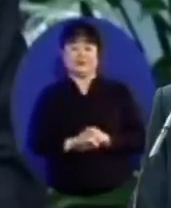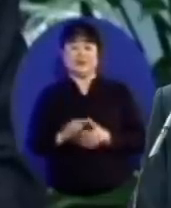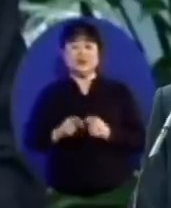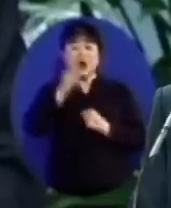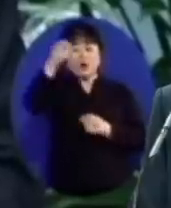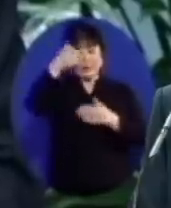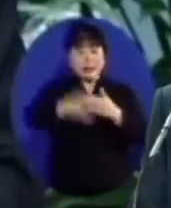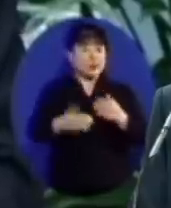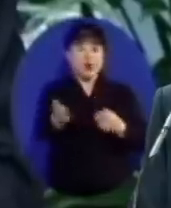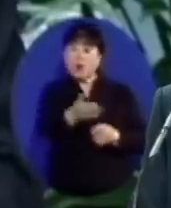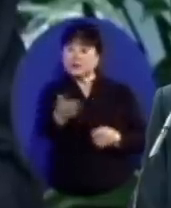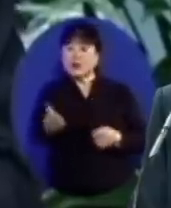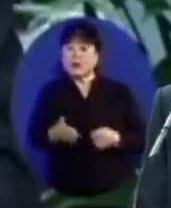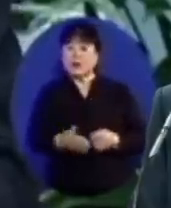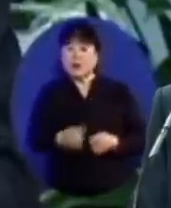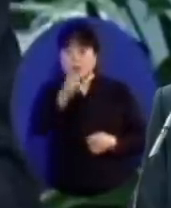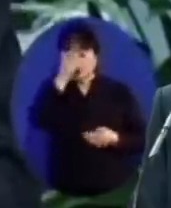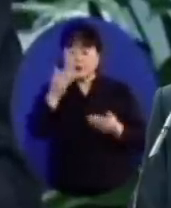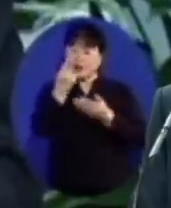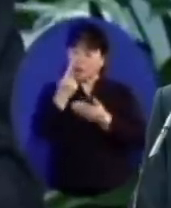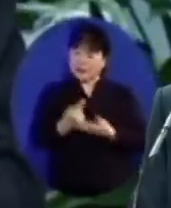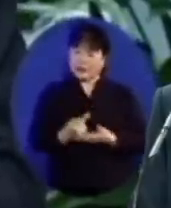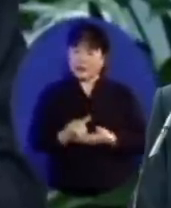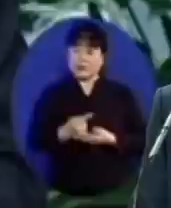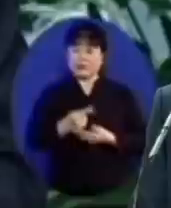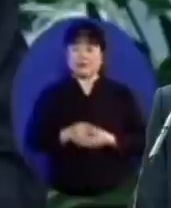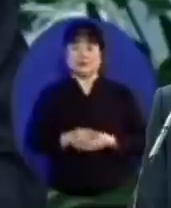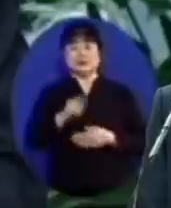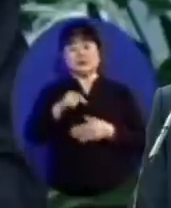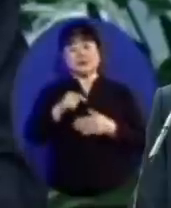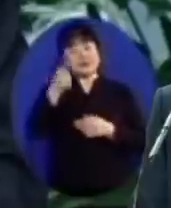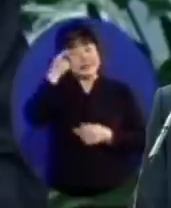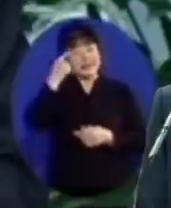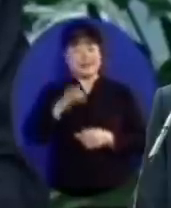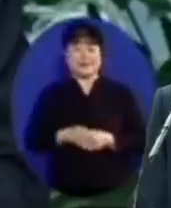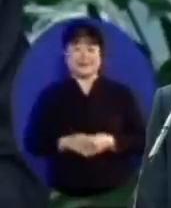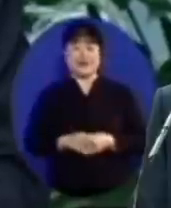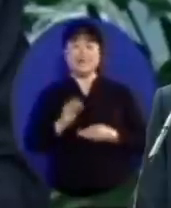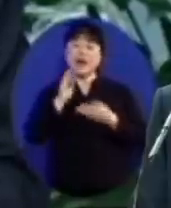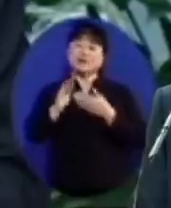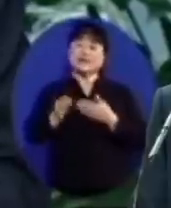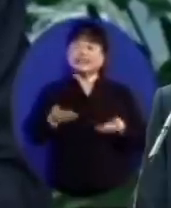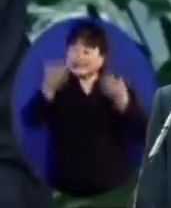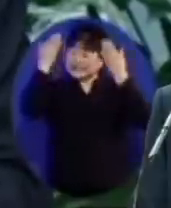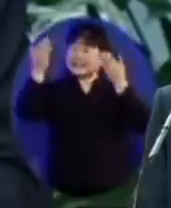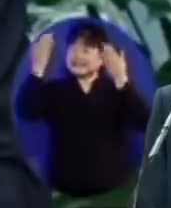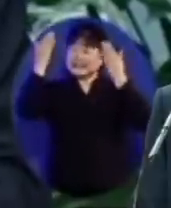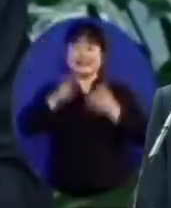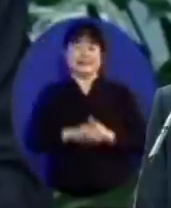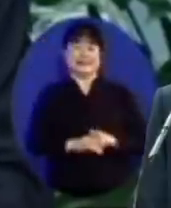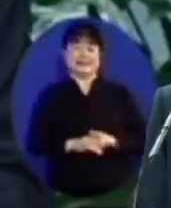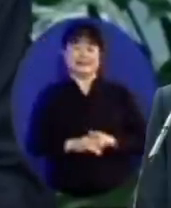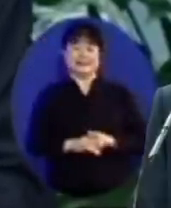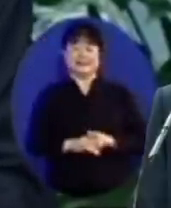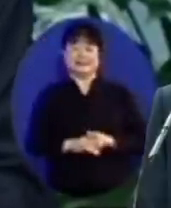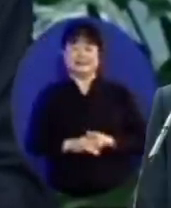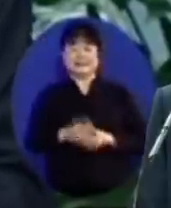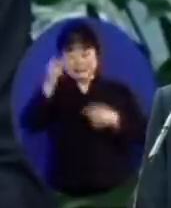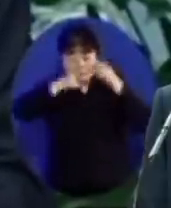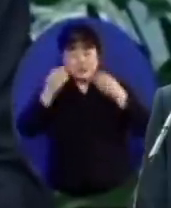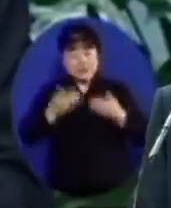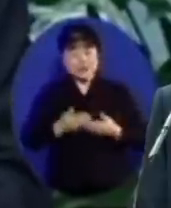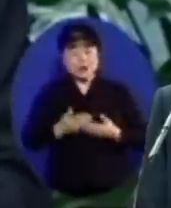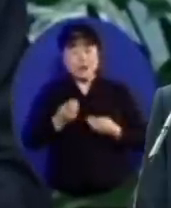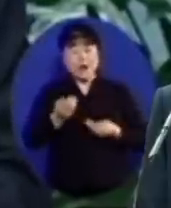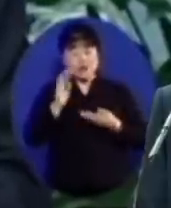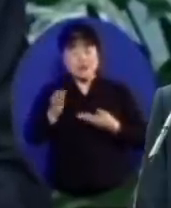영원히 남아있지 않습니다. 좋은 일이 와도 여러분 속으로 생각하십시오. 얼마 있으면 지나가고 말 것이다. 슬픈 일이다가 와도